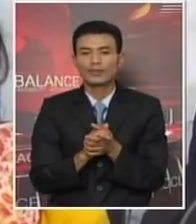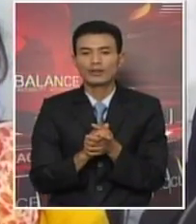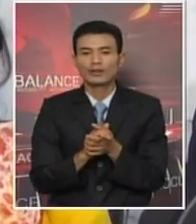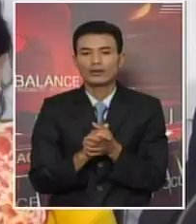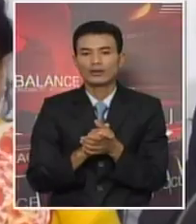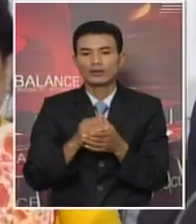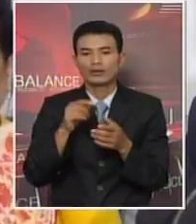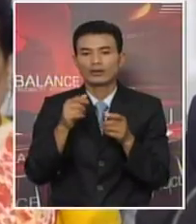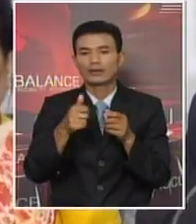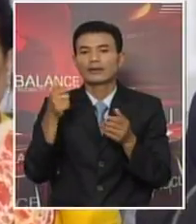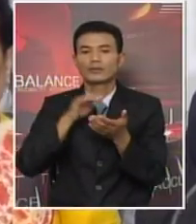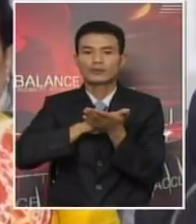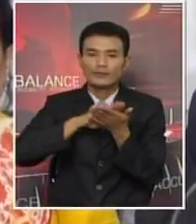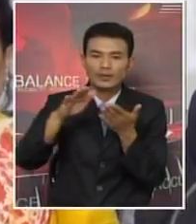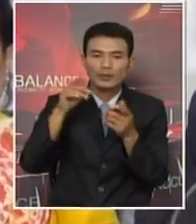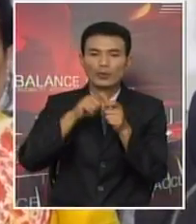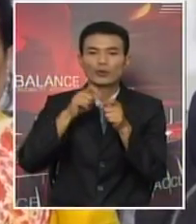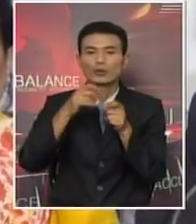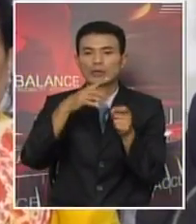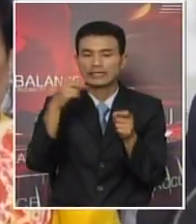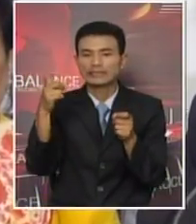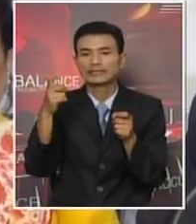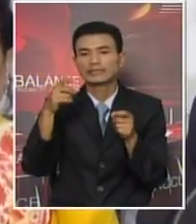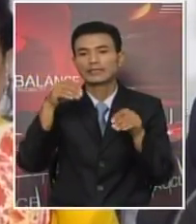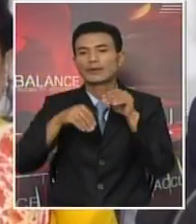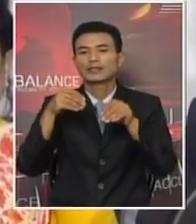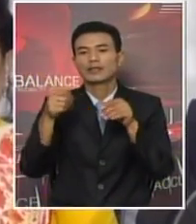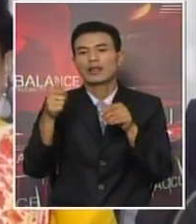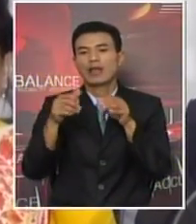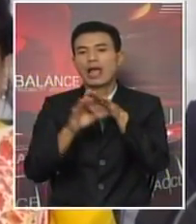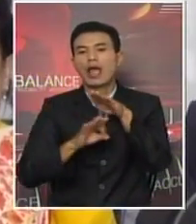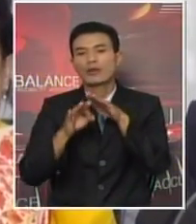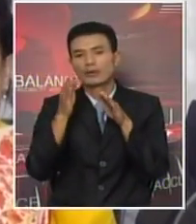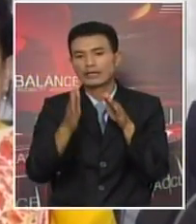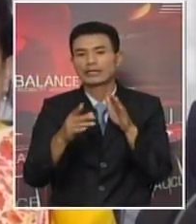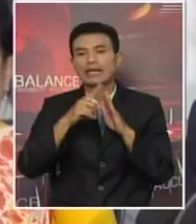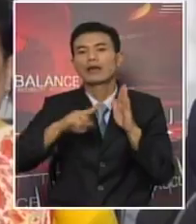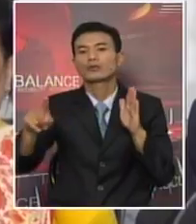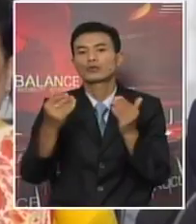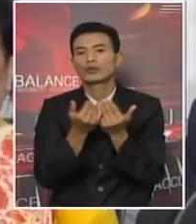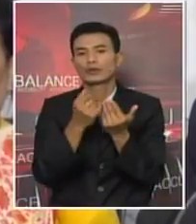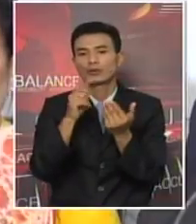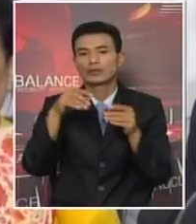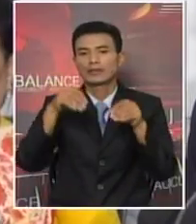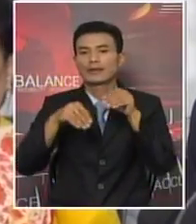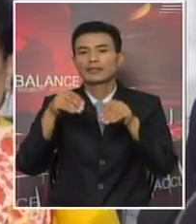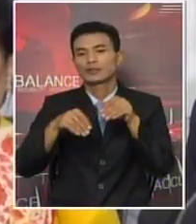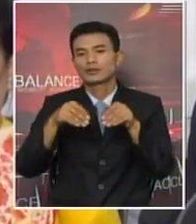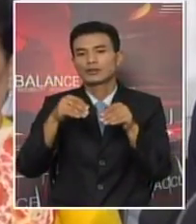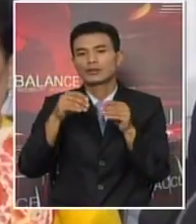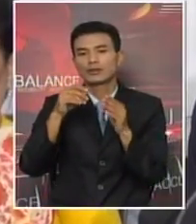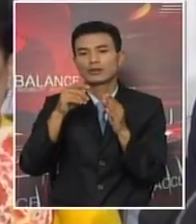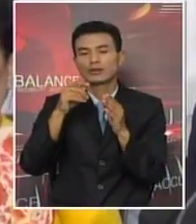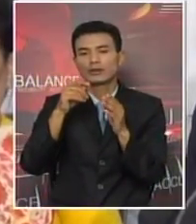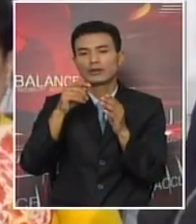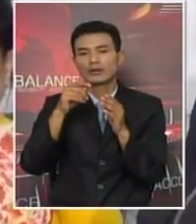निष्पक्ष, पारदर्शी तथा विश्वसनीय बनाउनको लागि निर्वाचन आयोगले लागू गरेको निर्वाचन आचार संहिता 2072